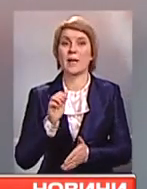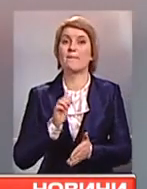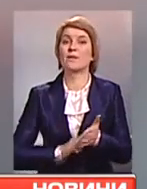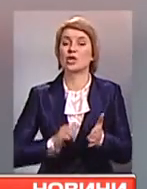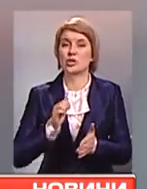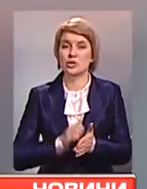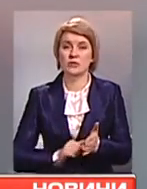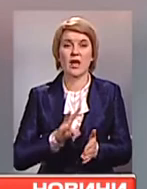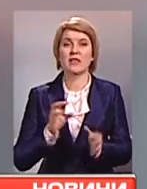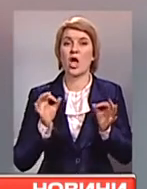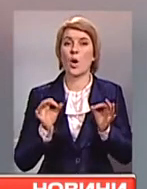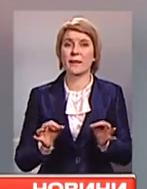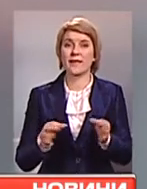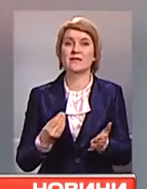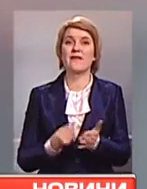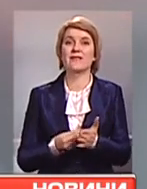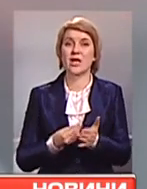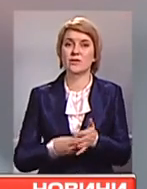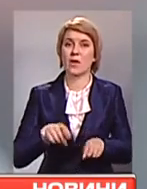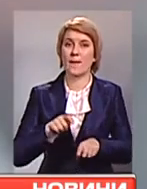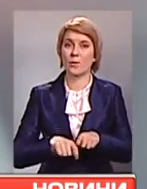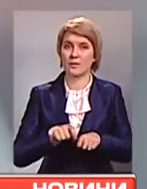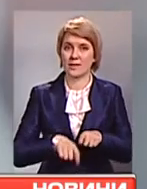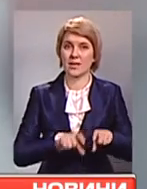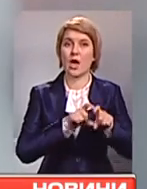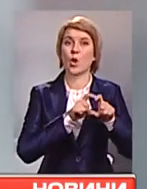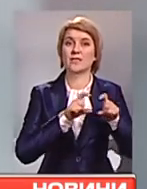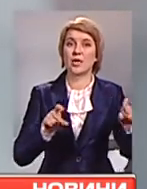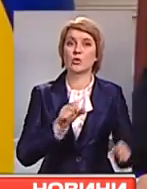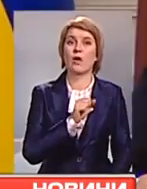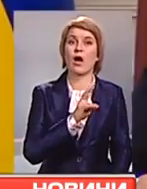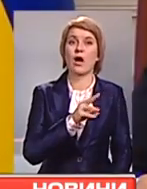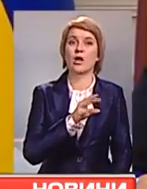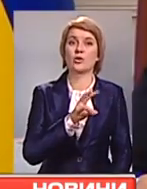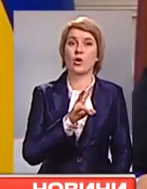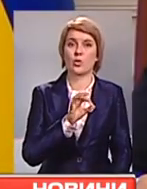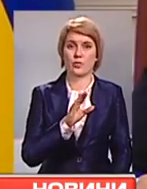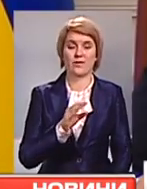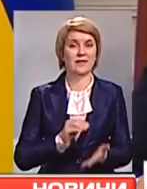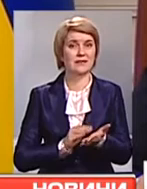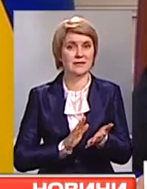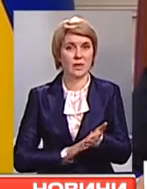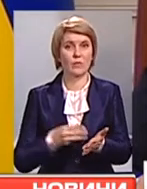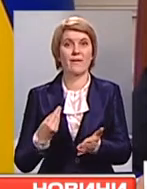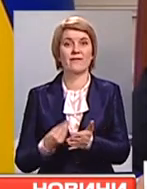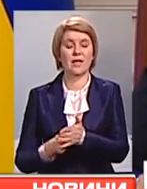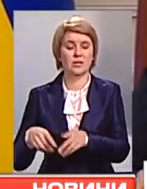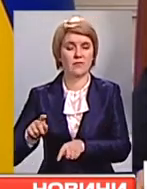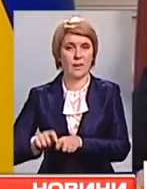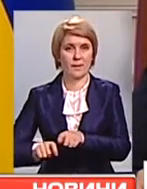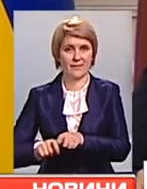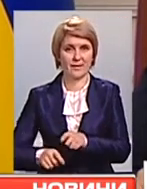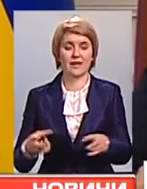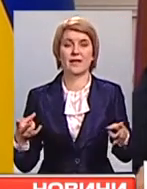Яценюка, необ'єктивність фінансової перевірки концерну «Антонов». За даними фінансової перевірки,